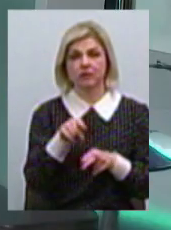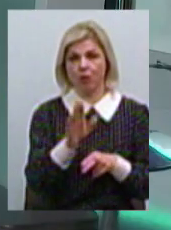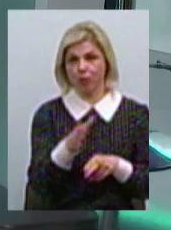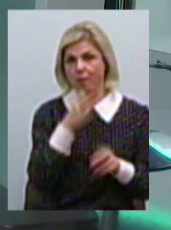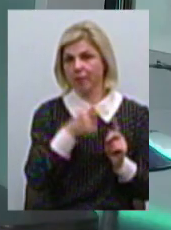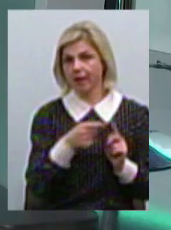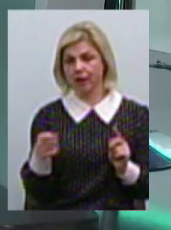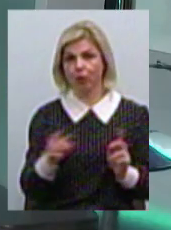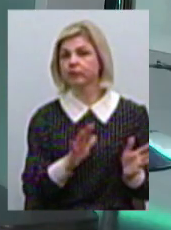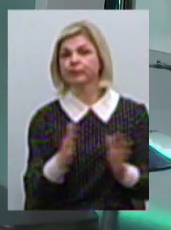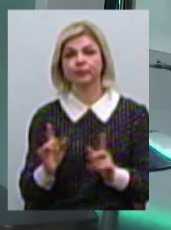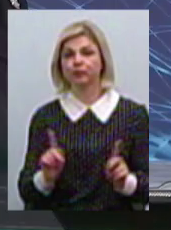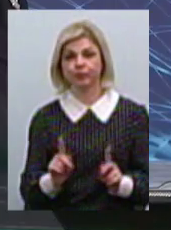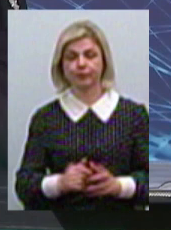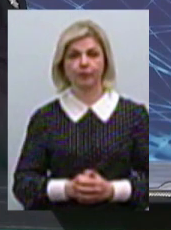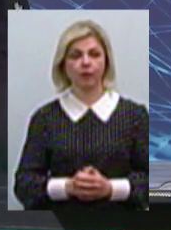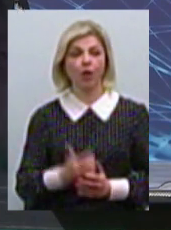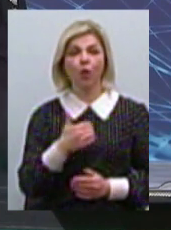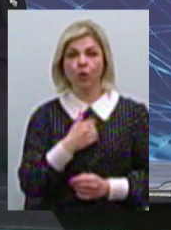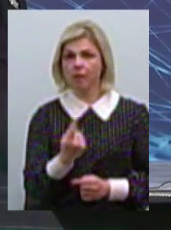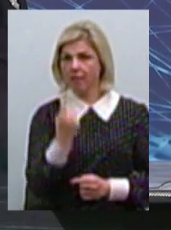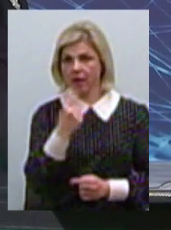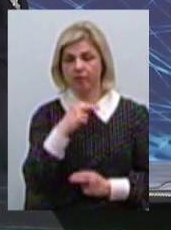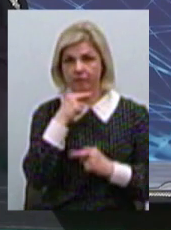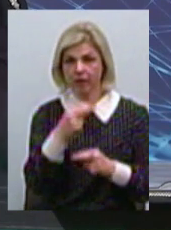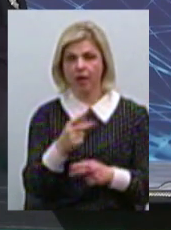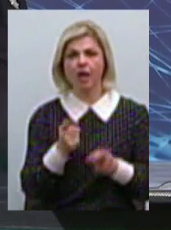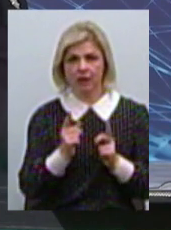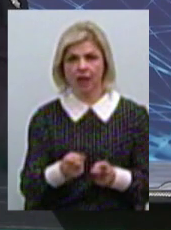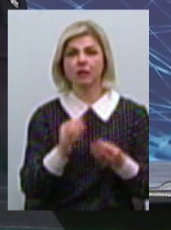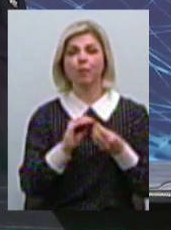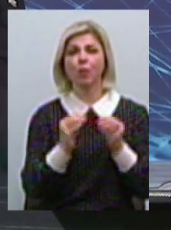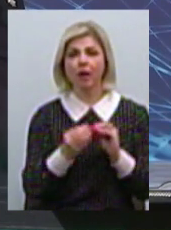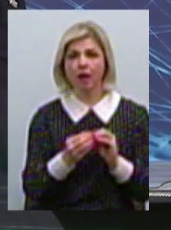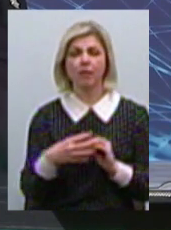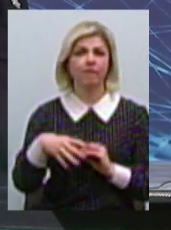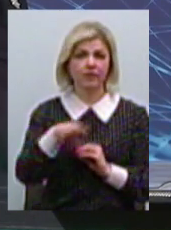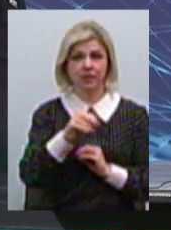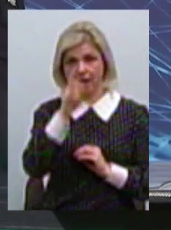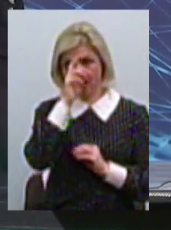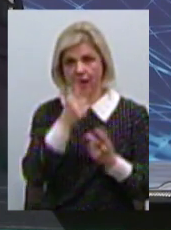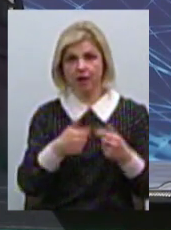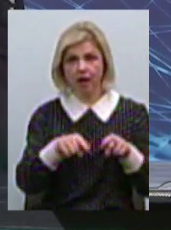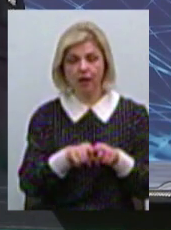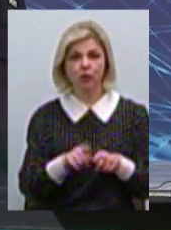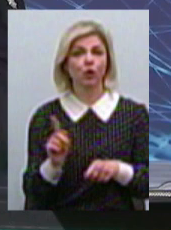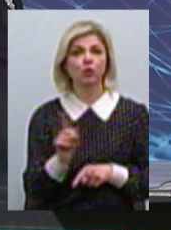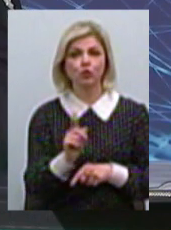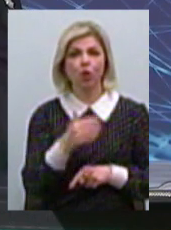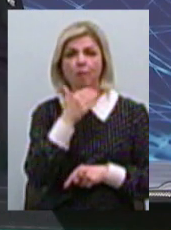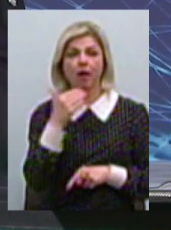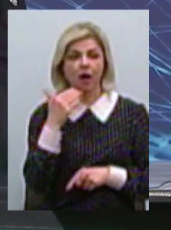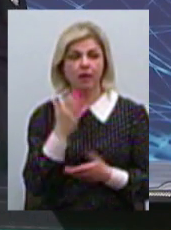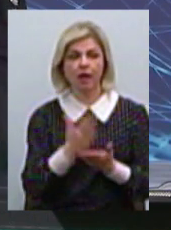ласка. По-перше, хотів би звернути увагу, що дійсно в нас проблема, в цій країні – те, що багато